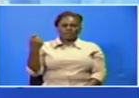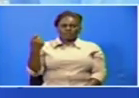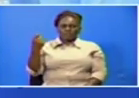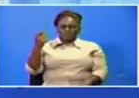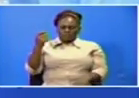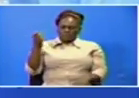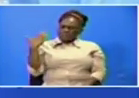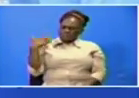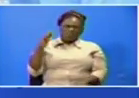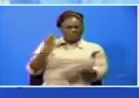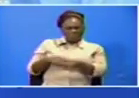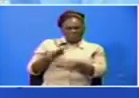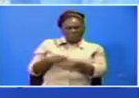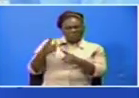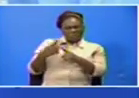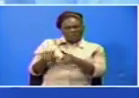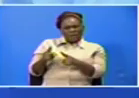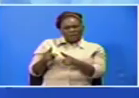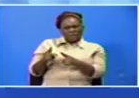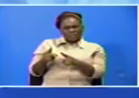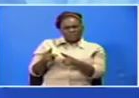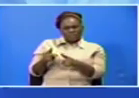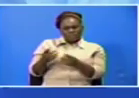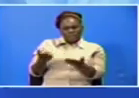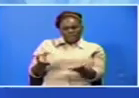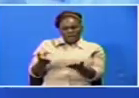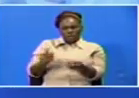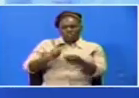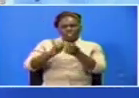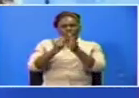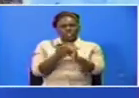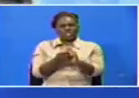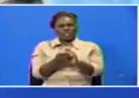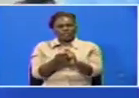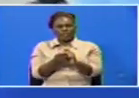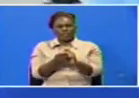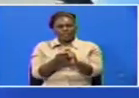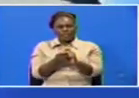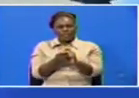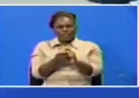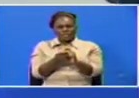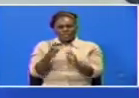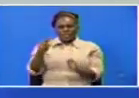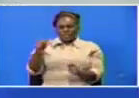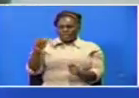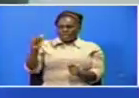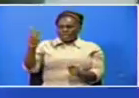lakini sasa hivi unarudi katika hali yake, kwa sababu kipindi cha nyuma kina Nameless, kina Nonini